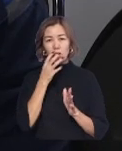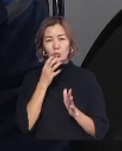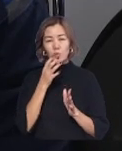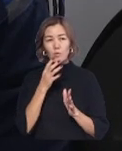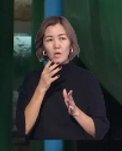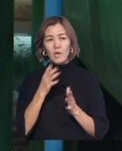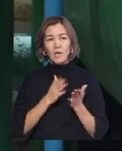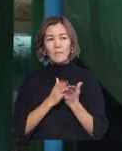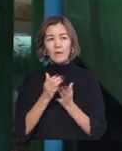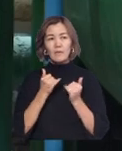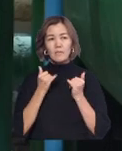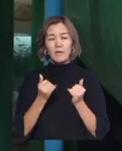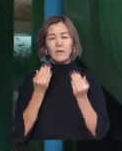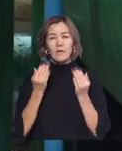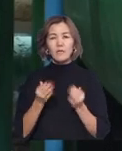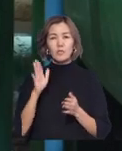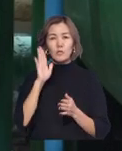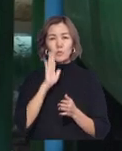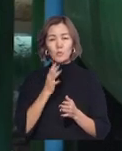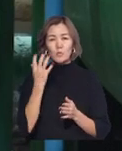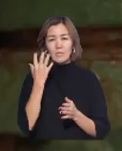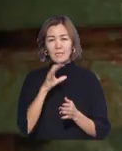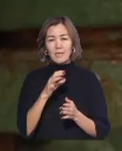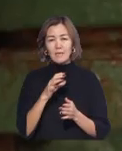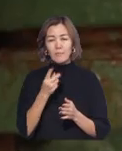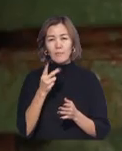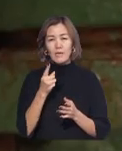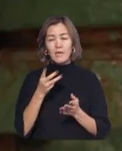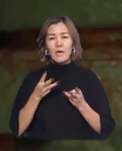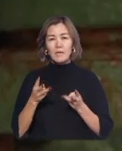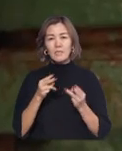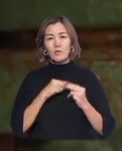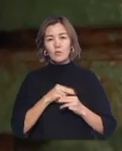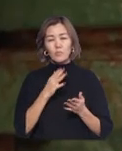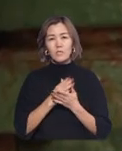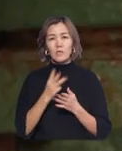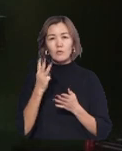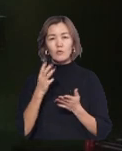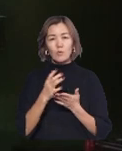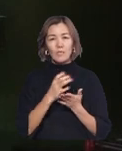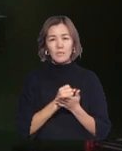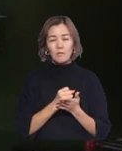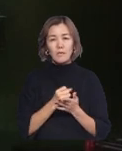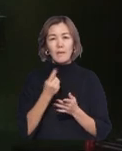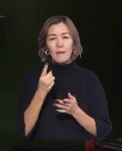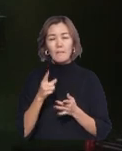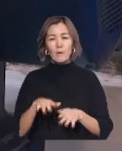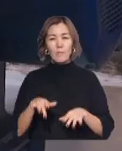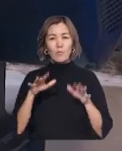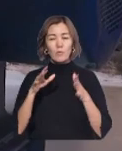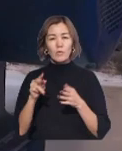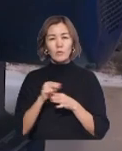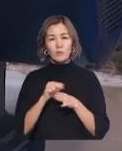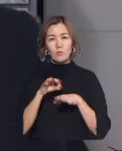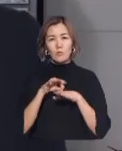жүйесіне бағытталған. Қазір мұнда су ұстататын бір қазандық жұмыс істейді. 3-теуі резервте, тағы бір бу қазандығы жөндеуден